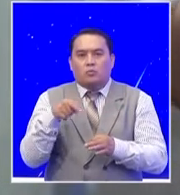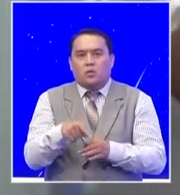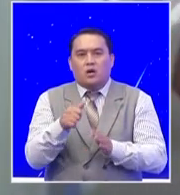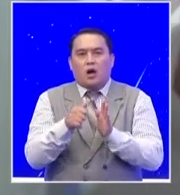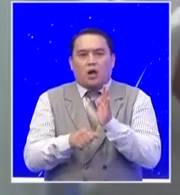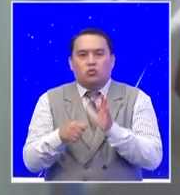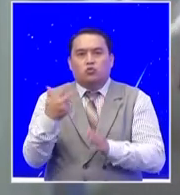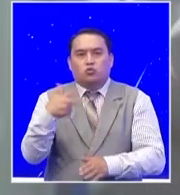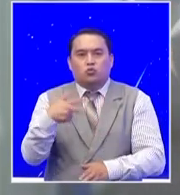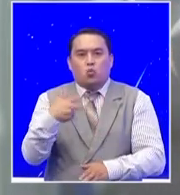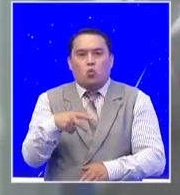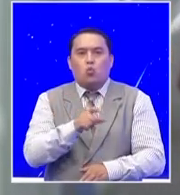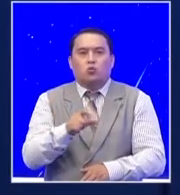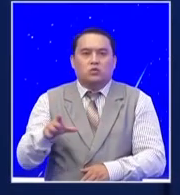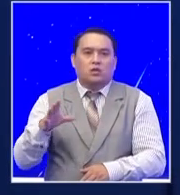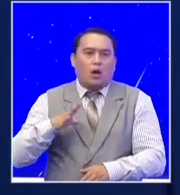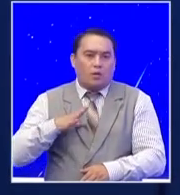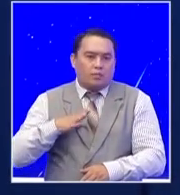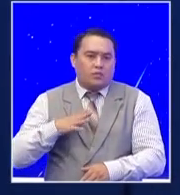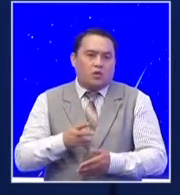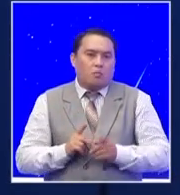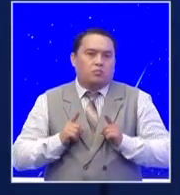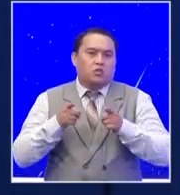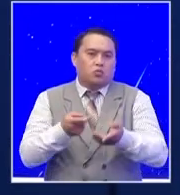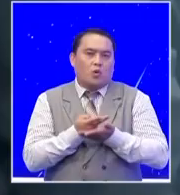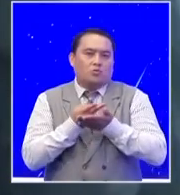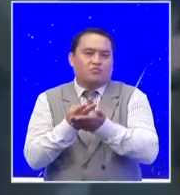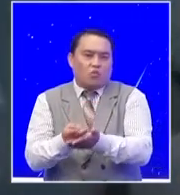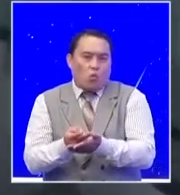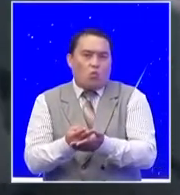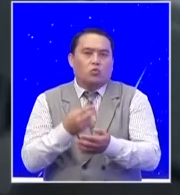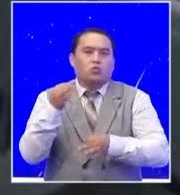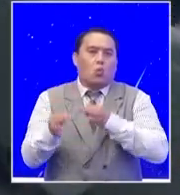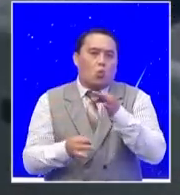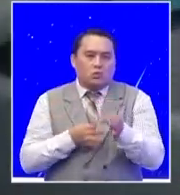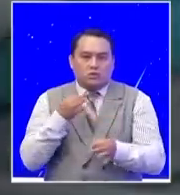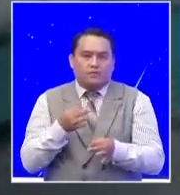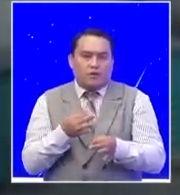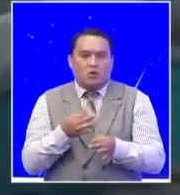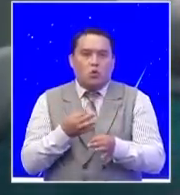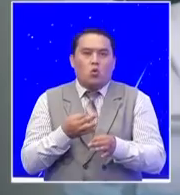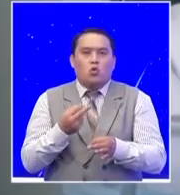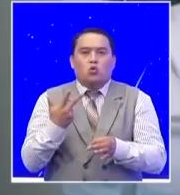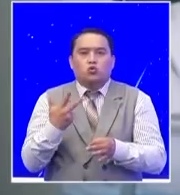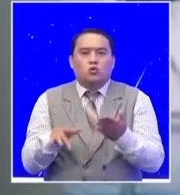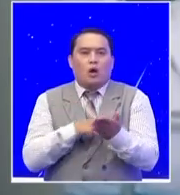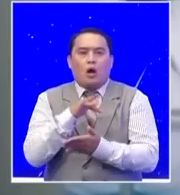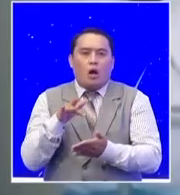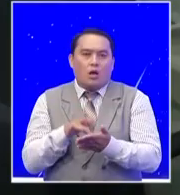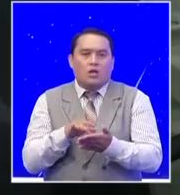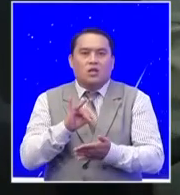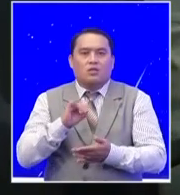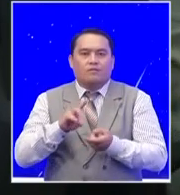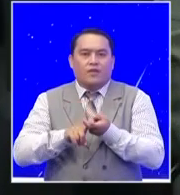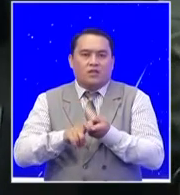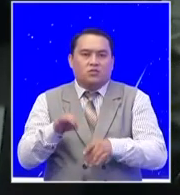да 1630 адам түсті. Бұл көрсеткіштер өткен тәулікте анықталды. Әсіресе үш ірі мегаполисте